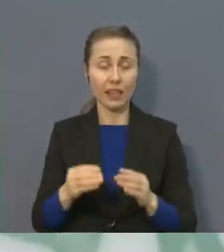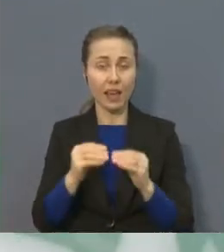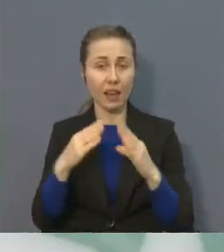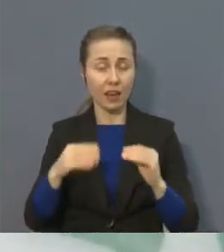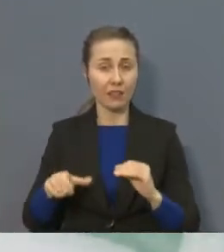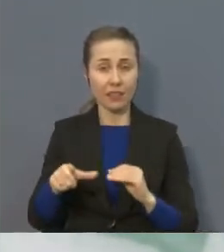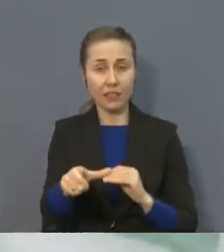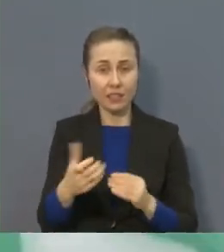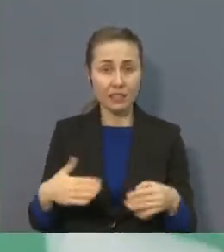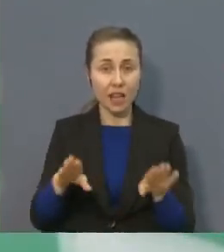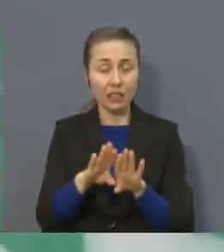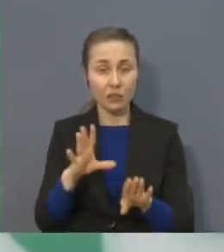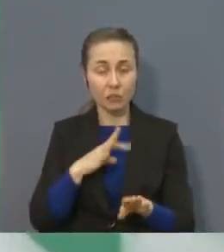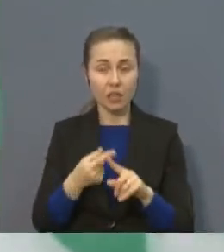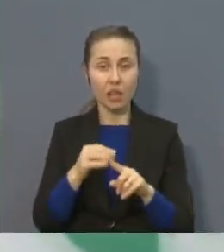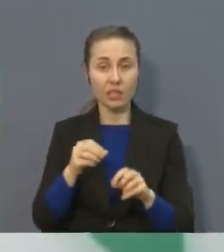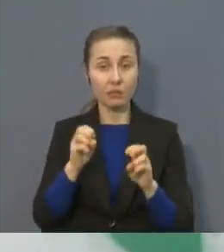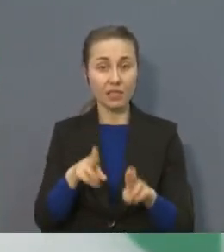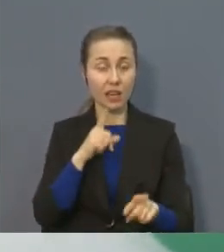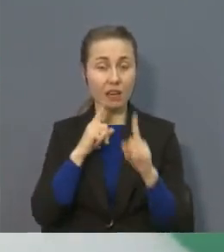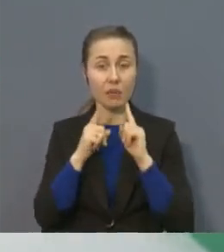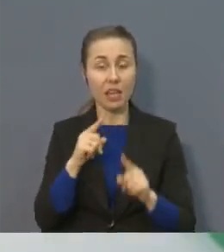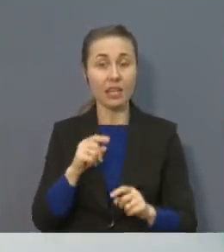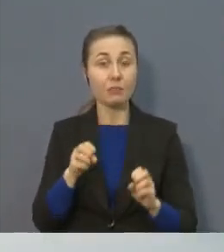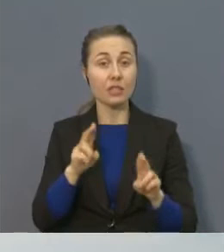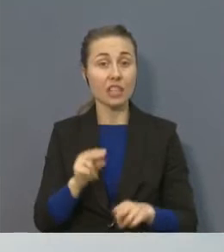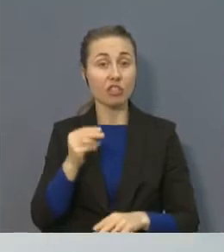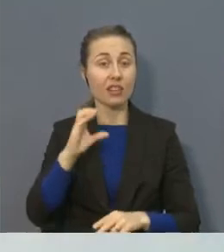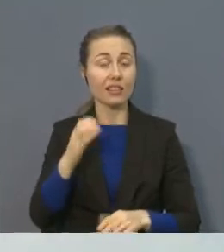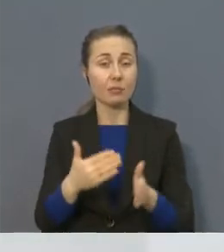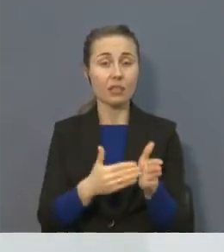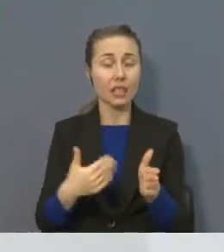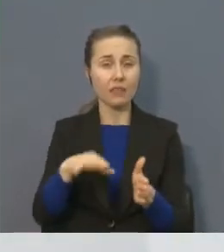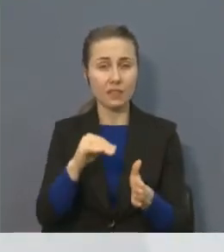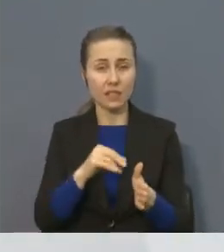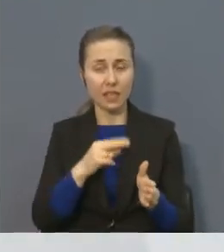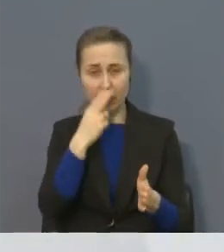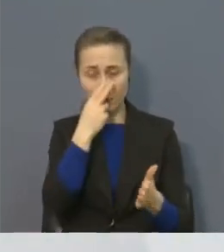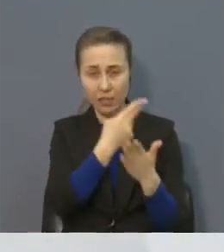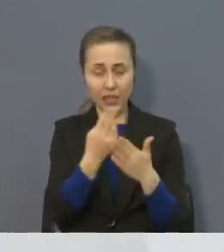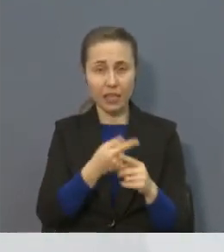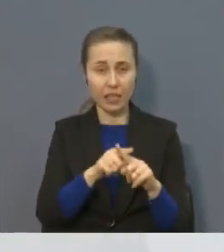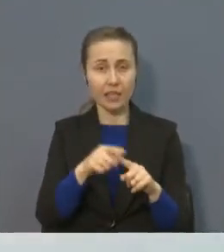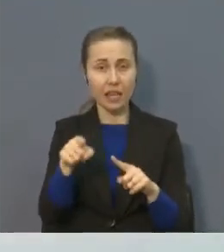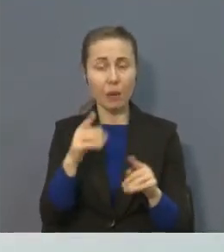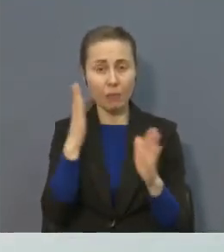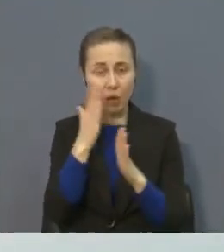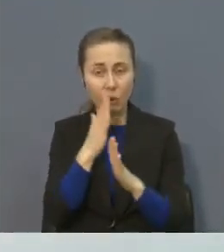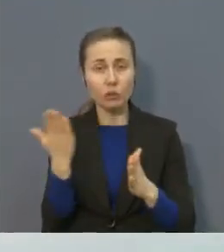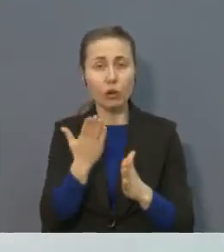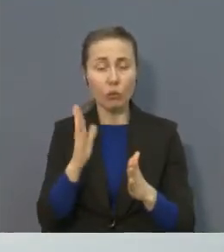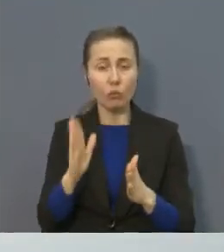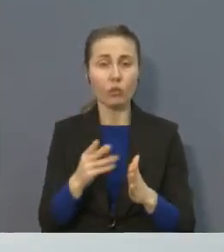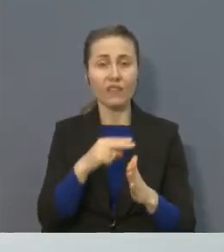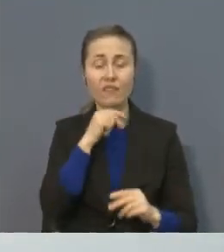жағдай және полиция қызметкерлері 1600-ден астам автокөлікті діттеген жеріне жеткізіп салған. Арнайы брифингте төтенше жағдай